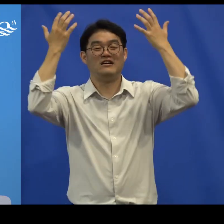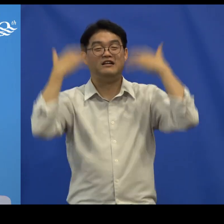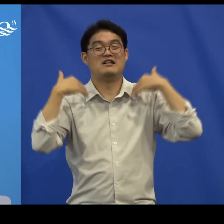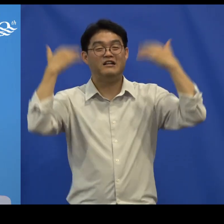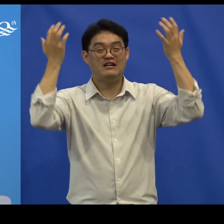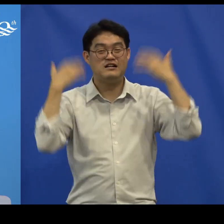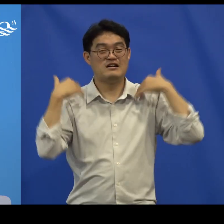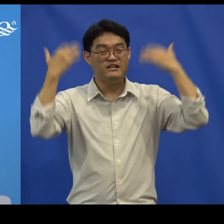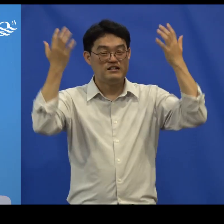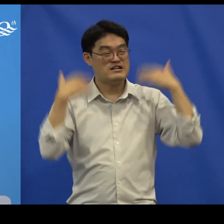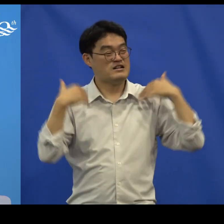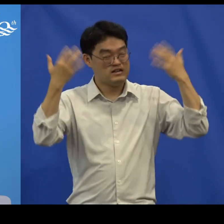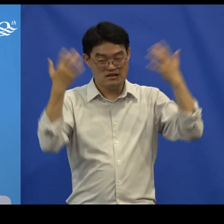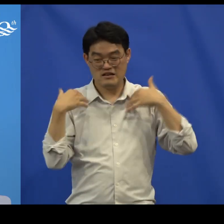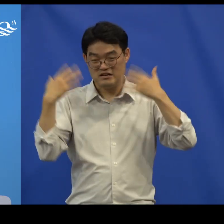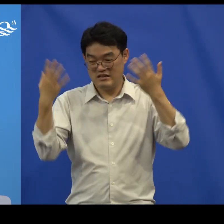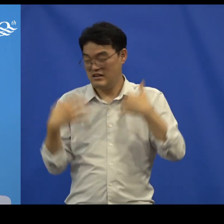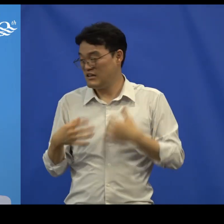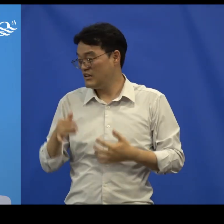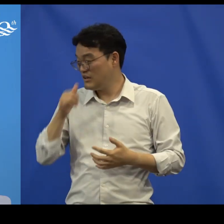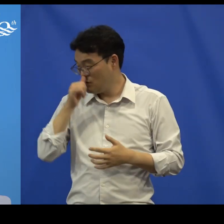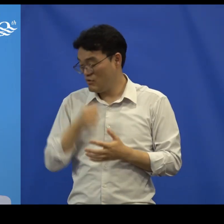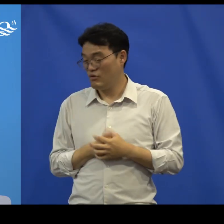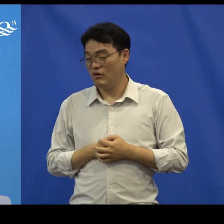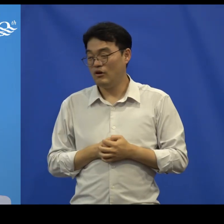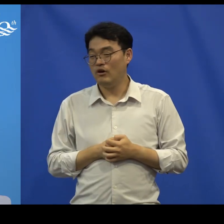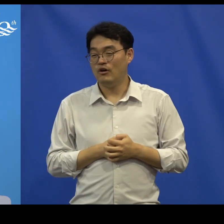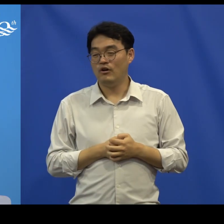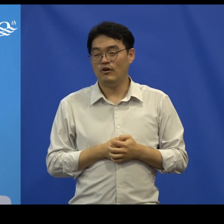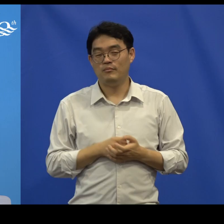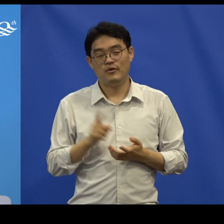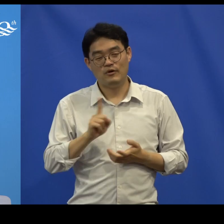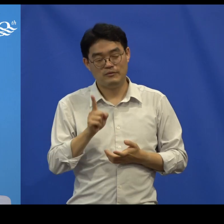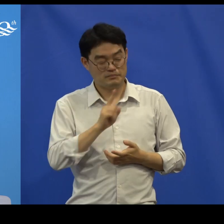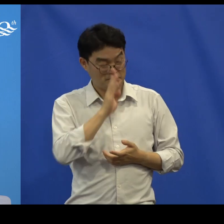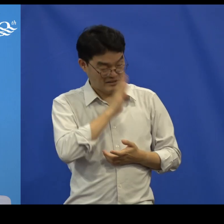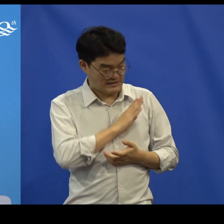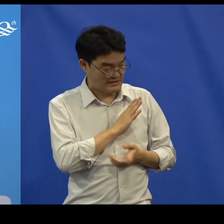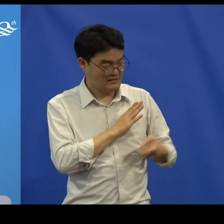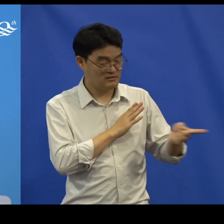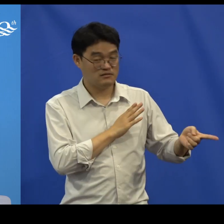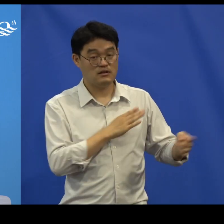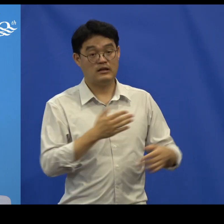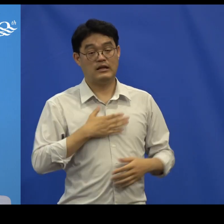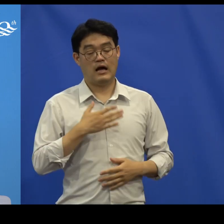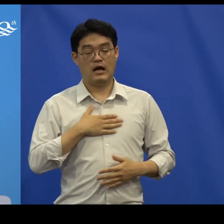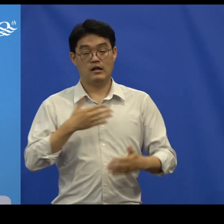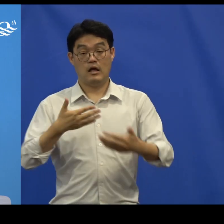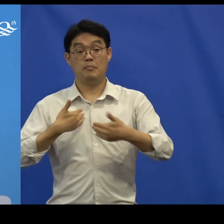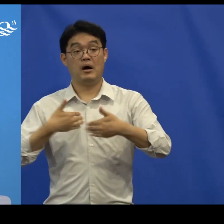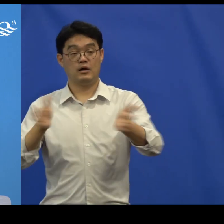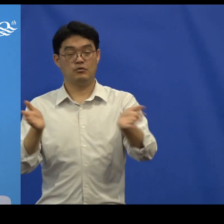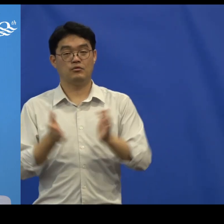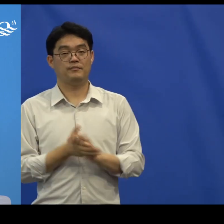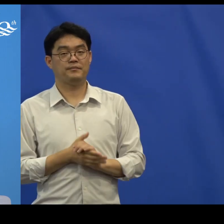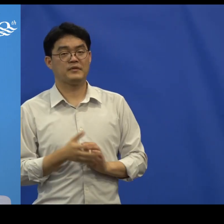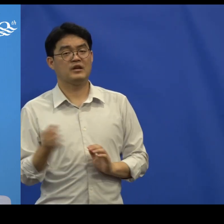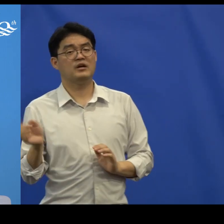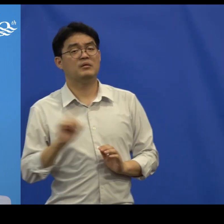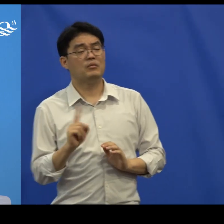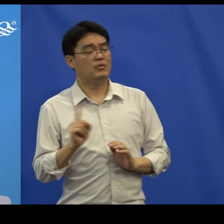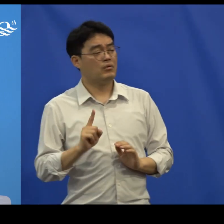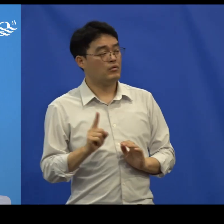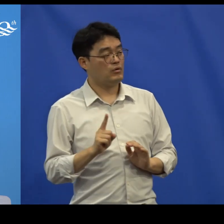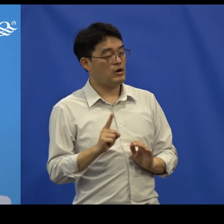열이 온 건물이 뜨끈뜨끈하고 그래요. 제가 있는 방에도 보면은 그냥 열 처리가